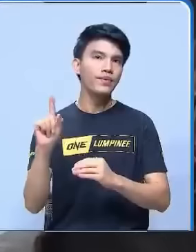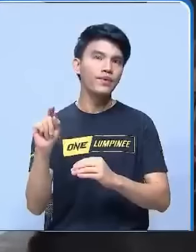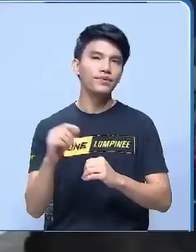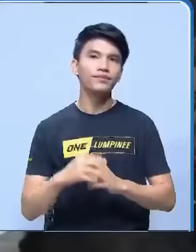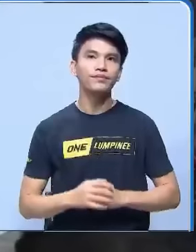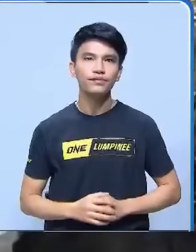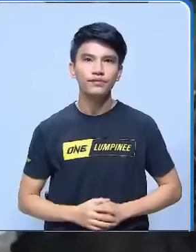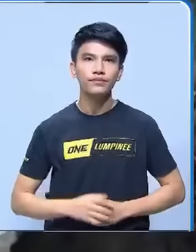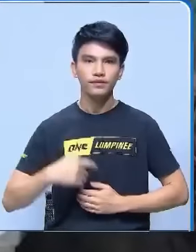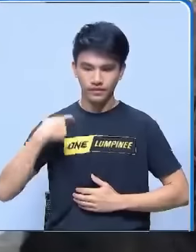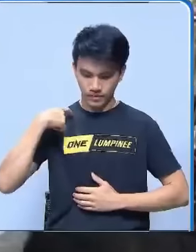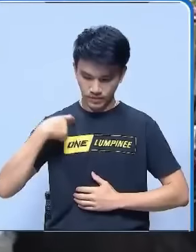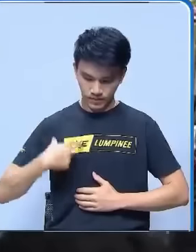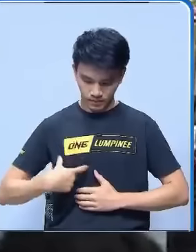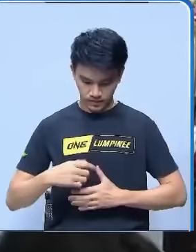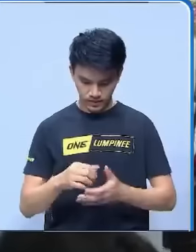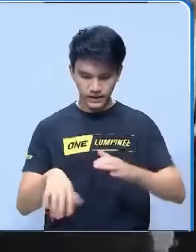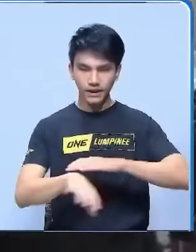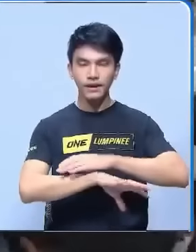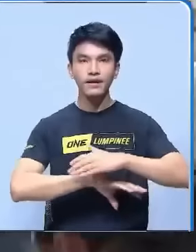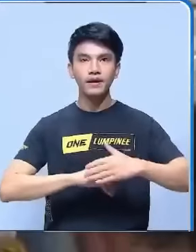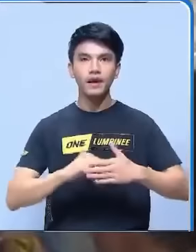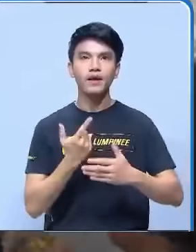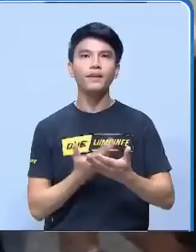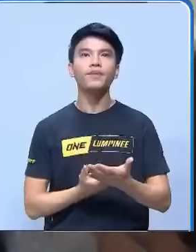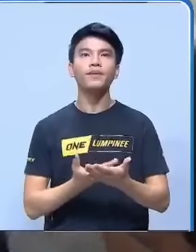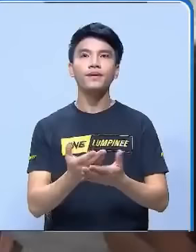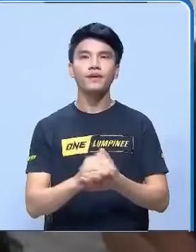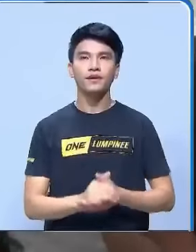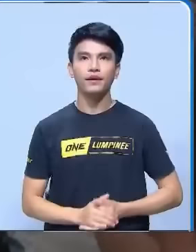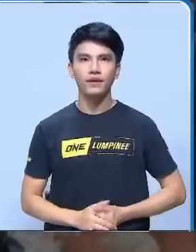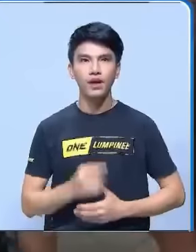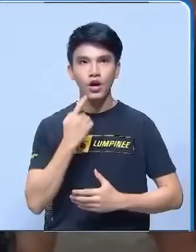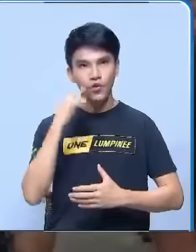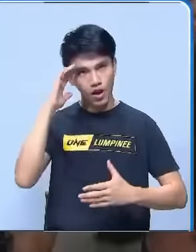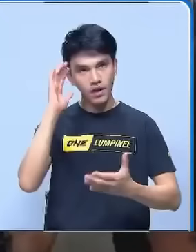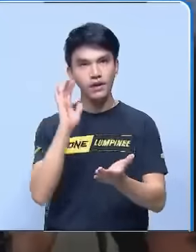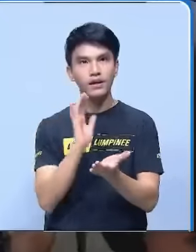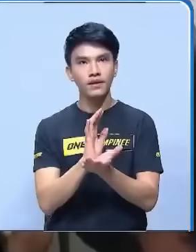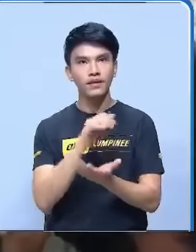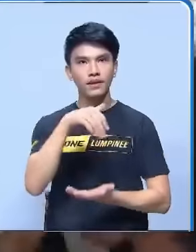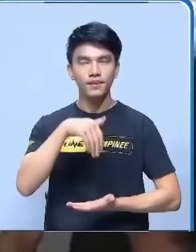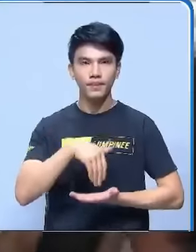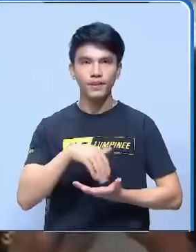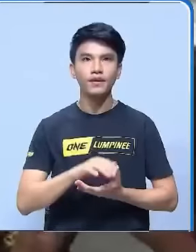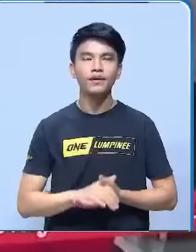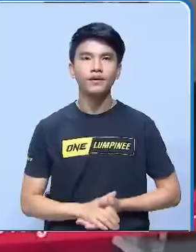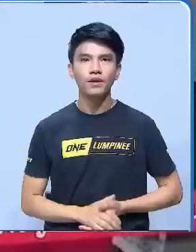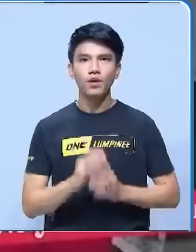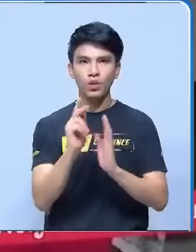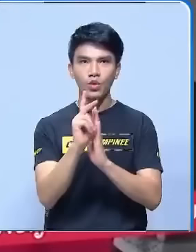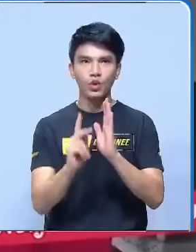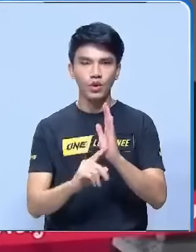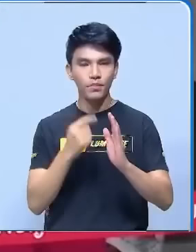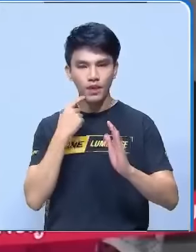พร้อมทนายความค่ะนำหลักฐานการซื้อทองออนไลน์เข้าแจ้งความที่กองบัญชาการตำรวจสอบสวนกลางดำเนินคดีกับ